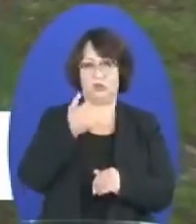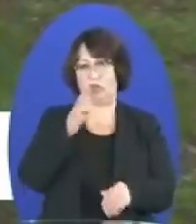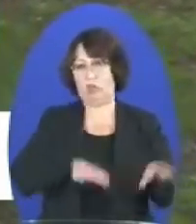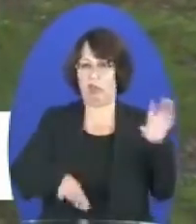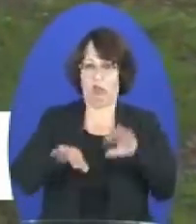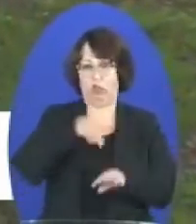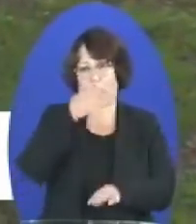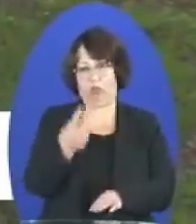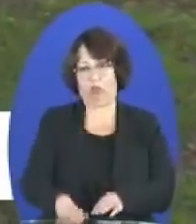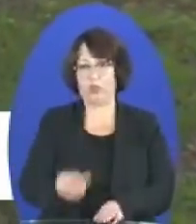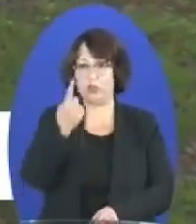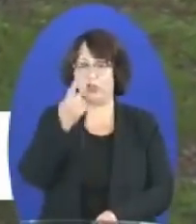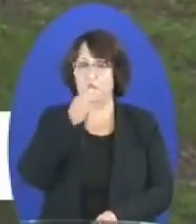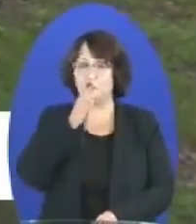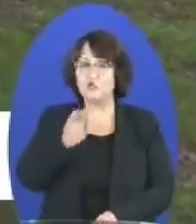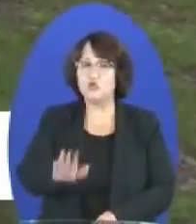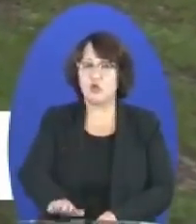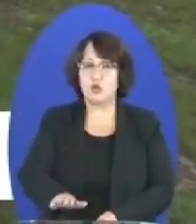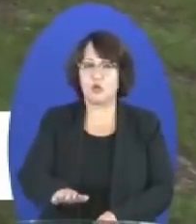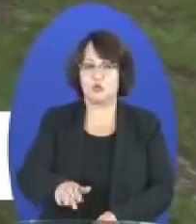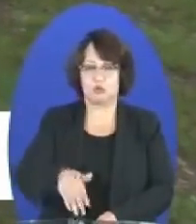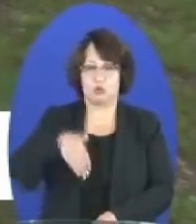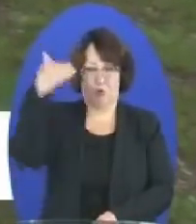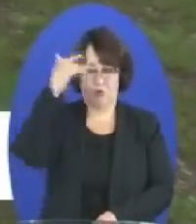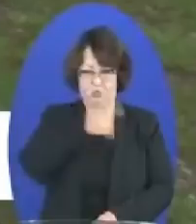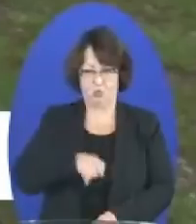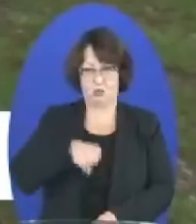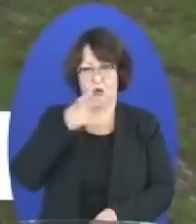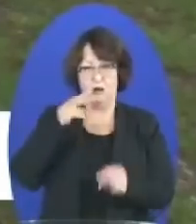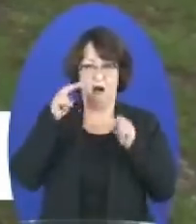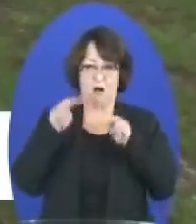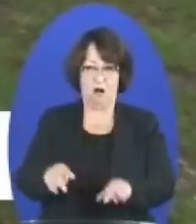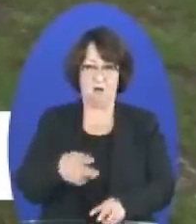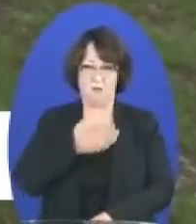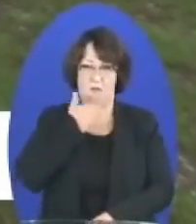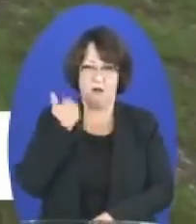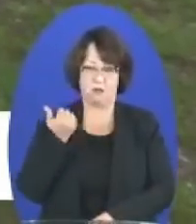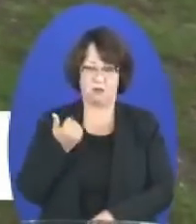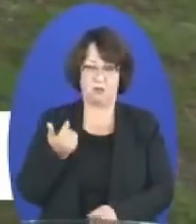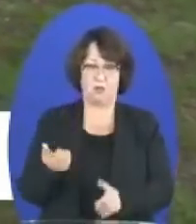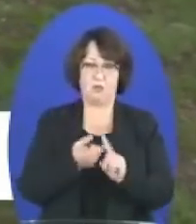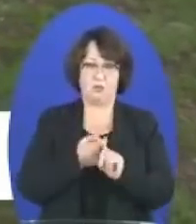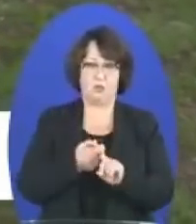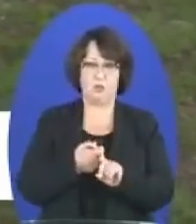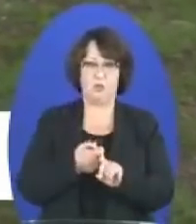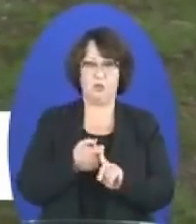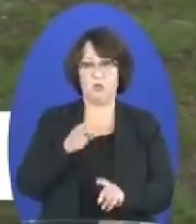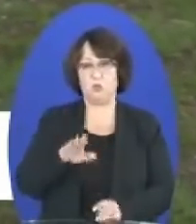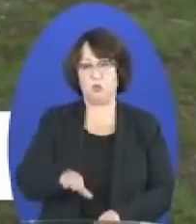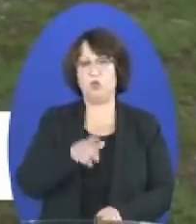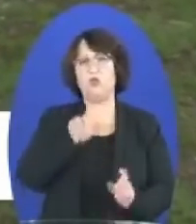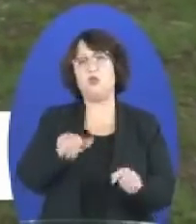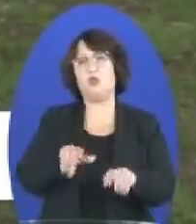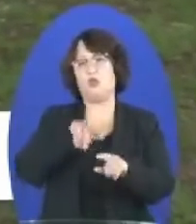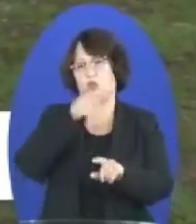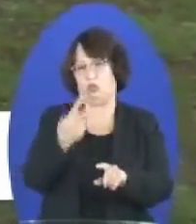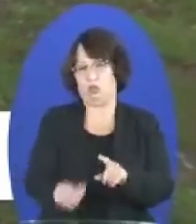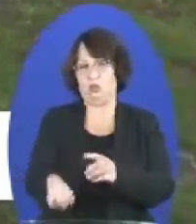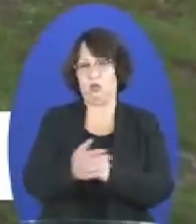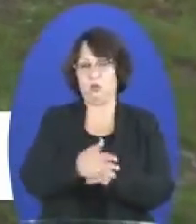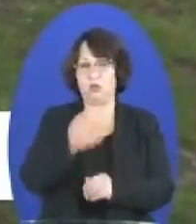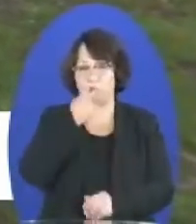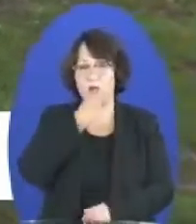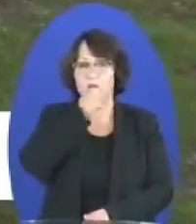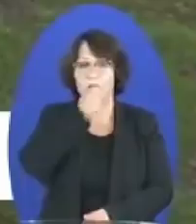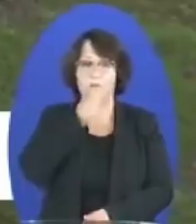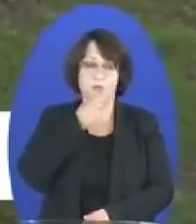нэг нь бол бага насны хүүхд байсан нь мэдээж томчуудын одоо хараа хяналт сул байснаас тухайн хүүхд бол голд одоо осолдож амьнасаа алдсан юм